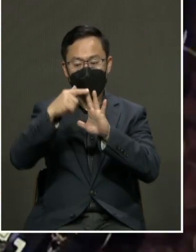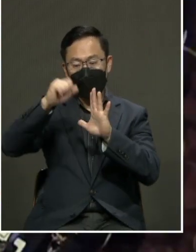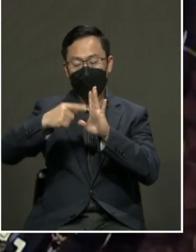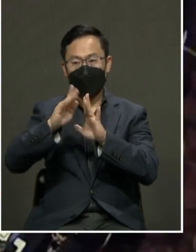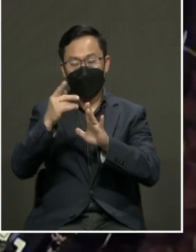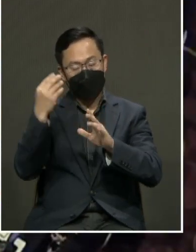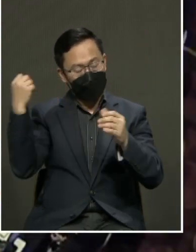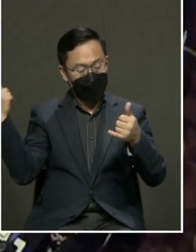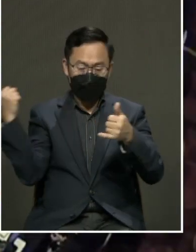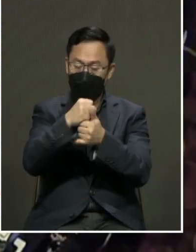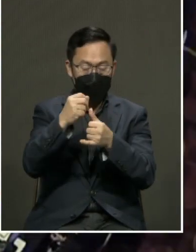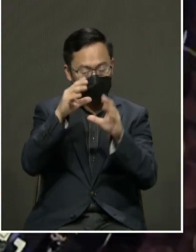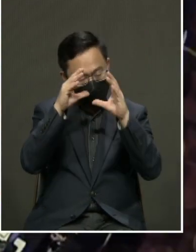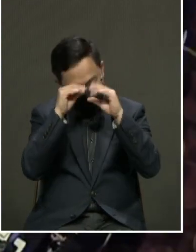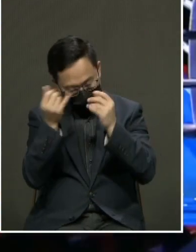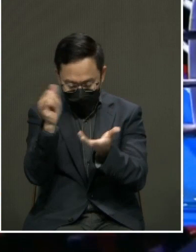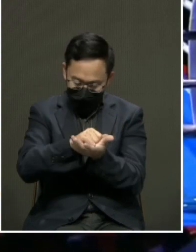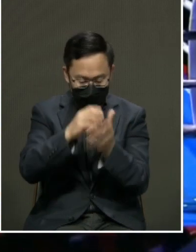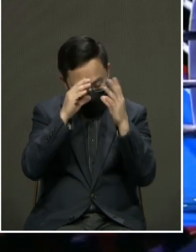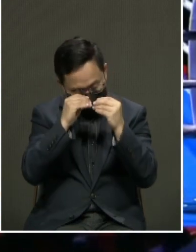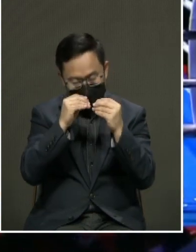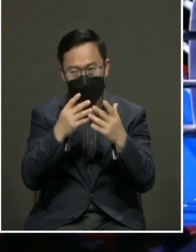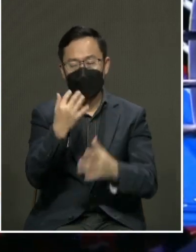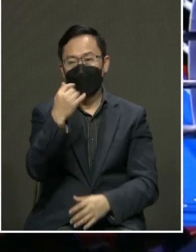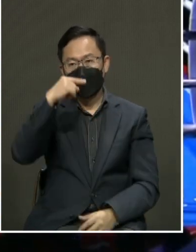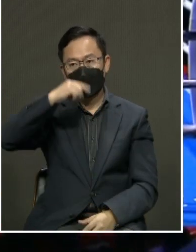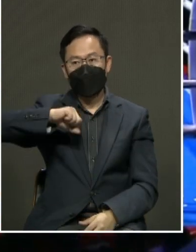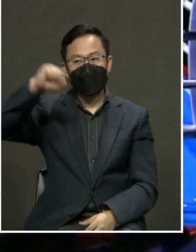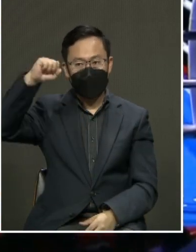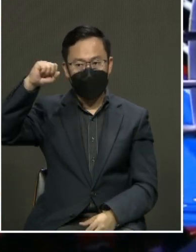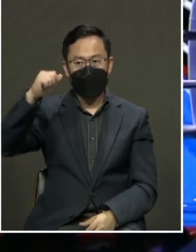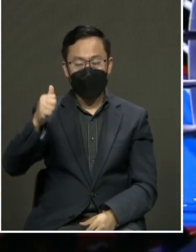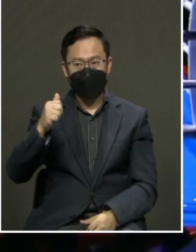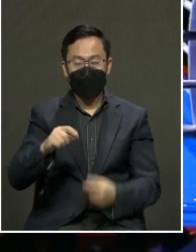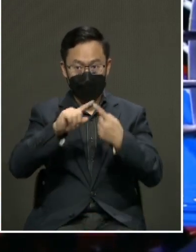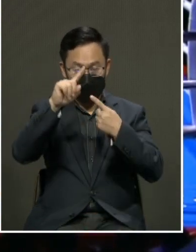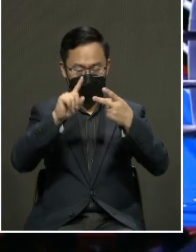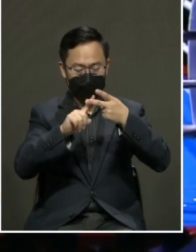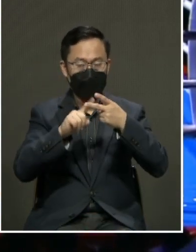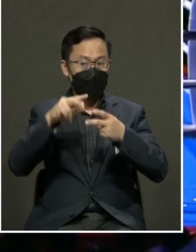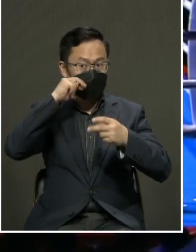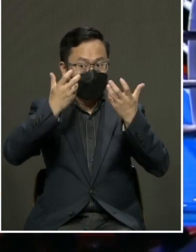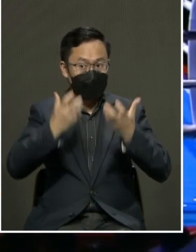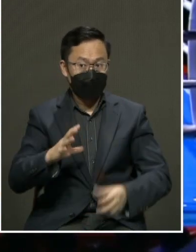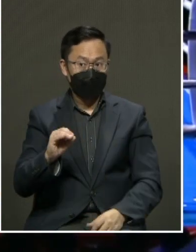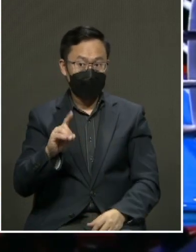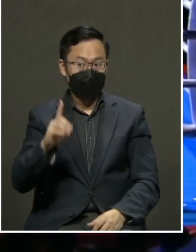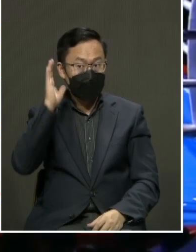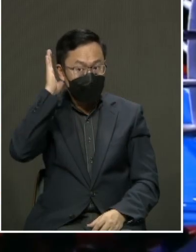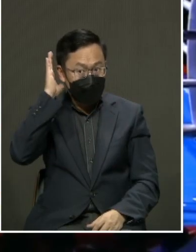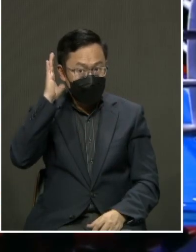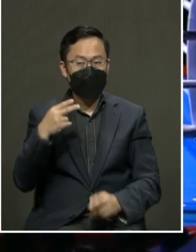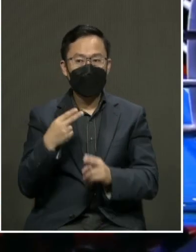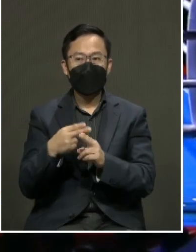นค่ะสุดยอดมากเลยนะคะส่วนรุ่น51กิโลกรัมชายค่ะณัฐกรจีนคุ้ยหรือว่านิวปกรณ์มอรวมใจ